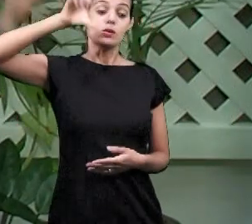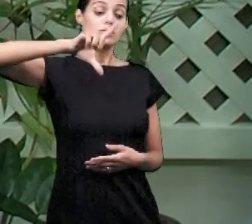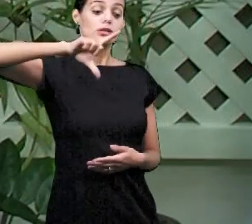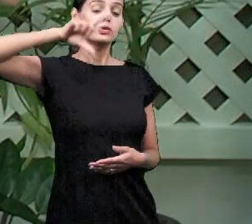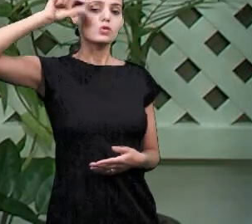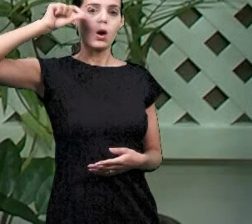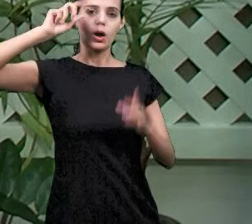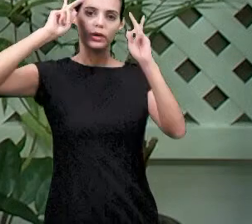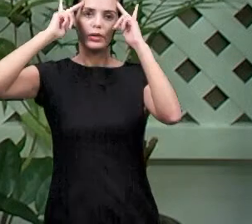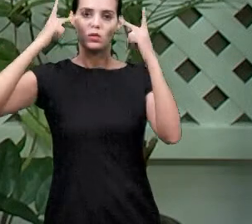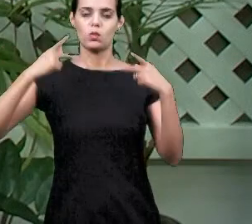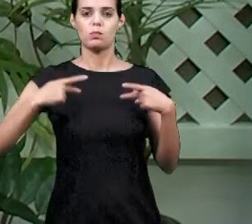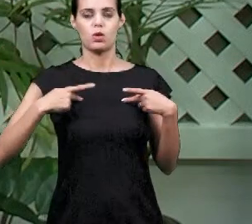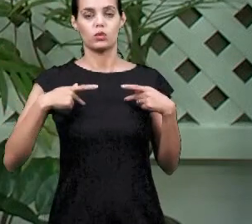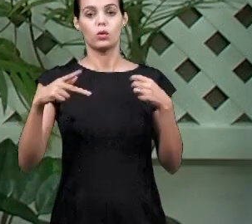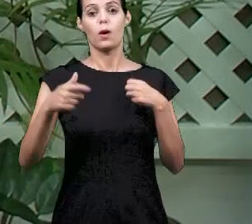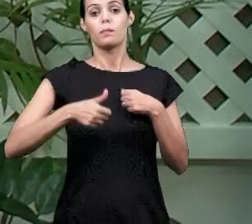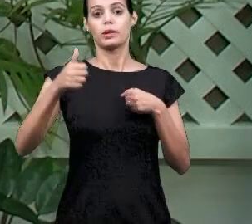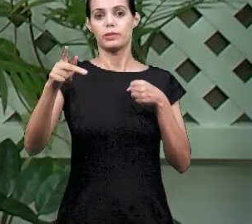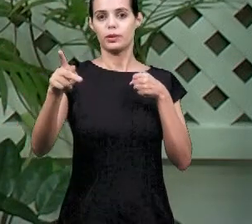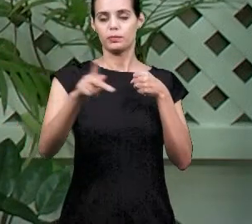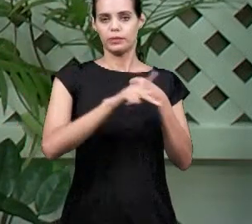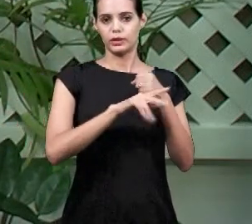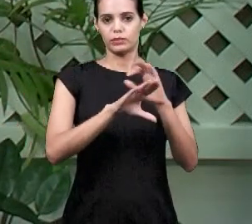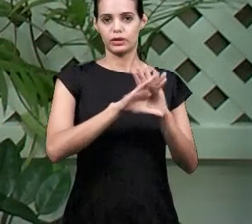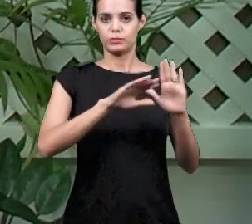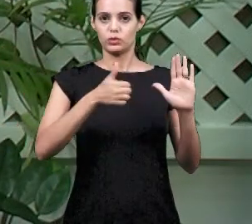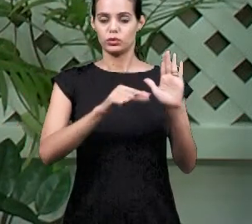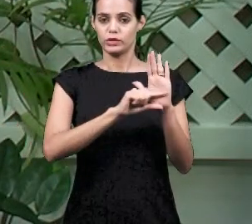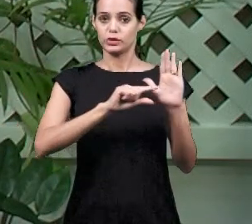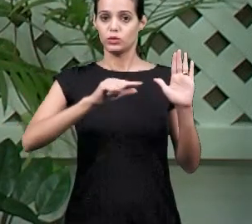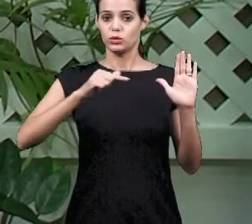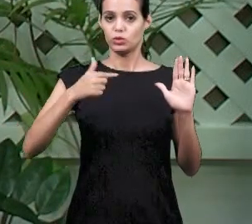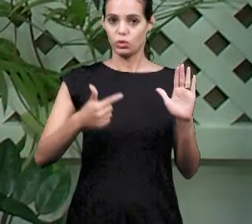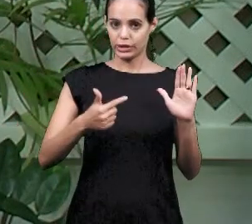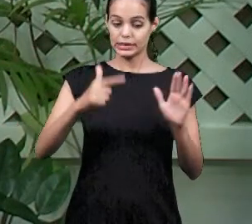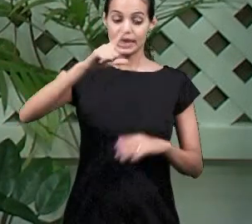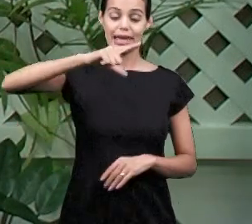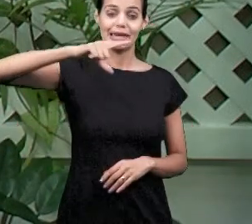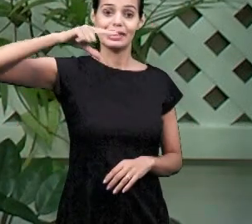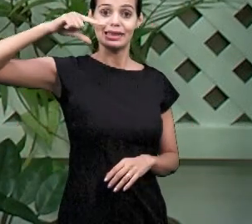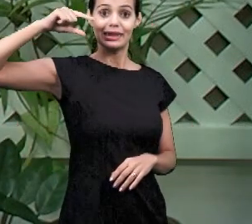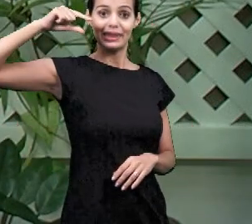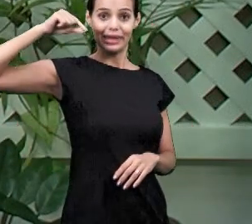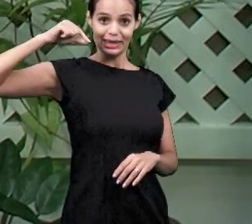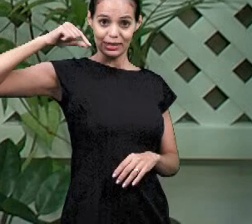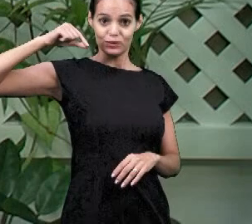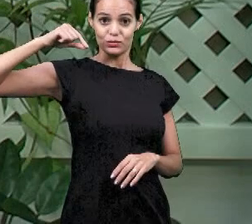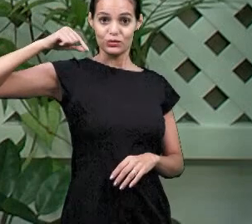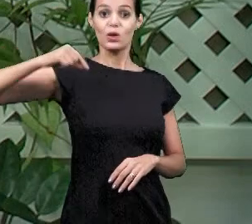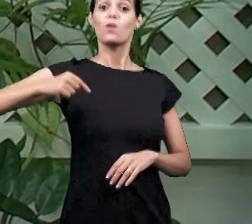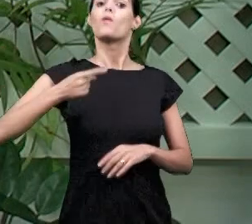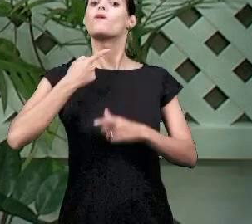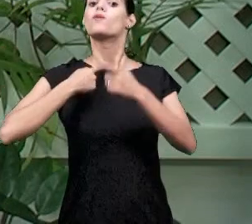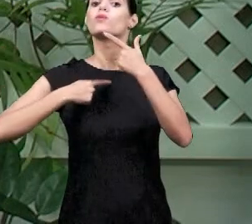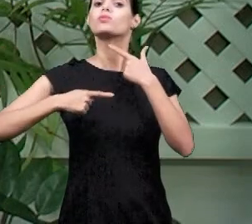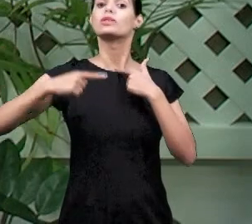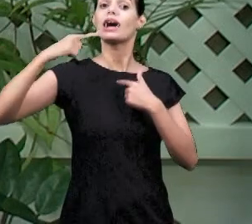D'abord, l'élection. Donc, Dieu vous élit. Cela vient du haut vers le bas. Ce n'est pas